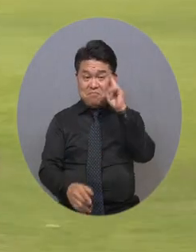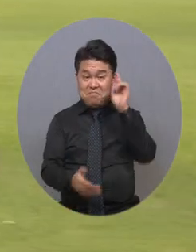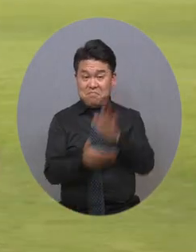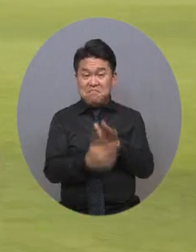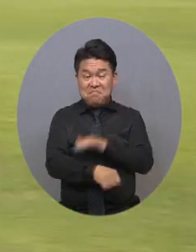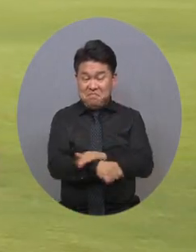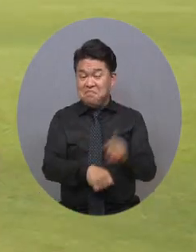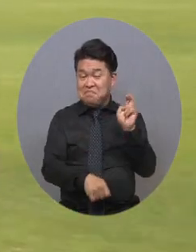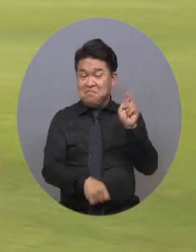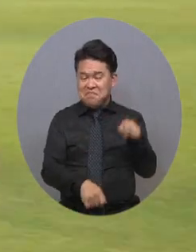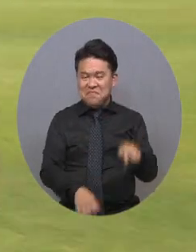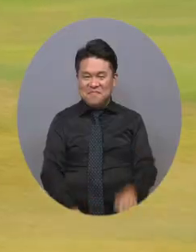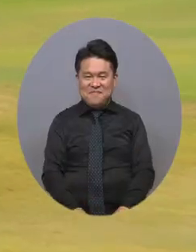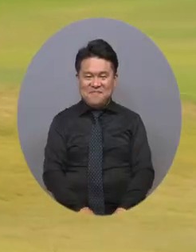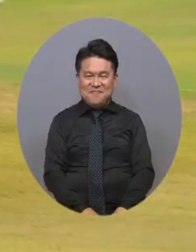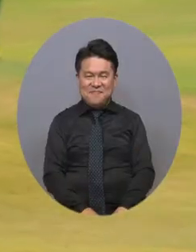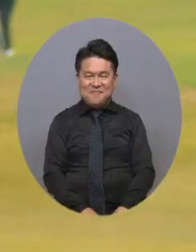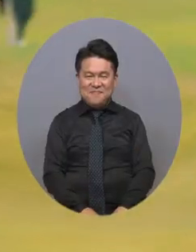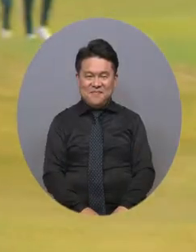것 같았어.